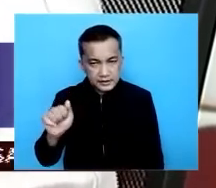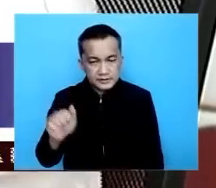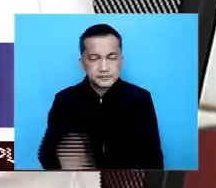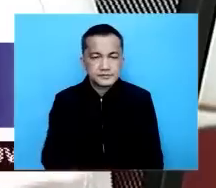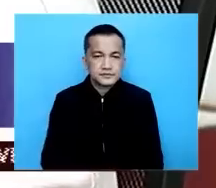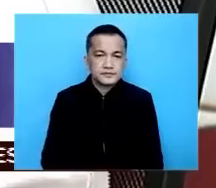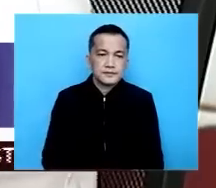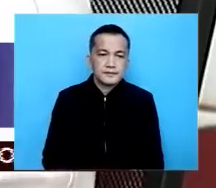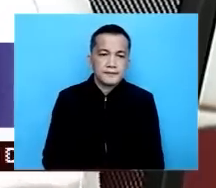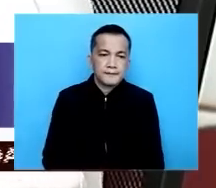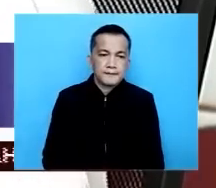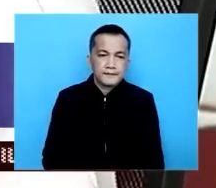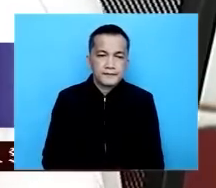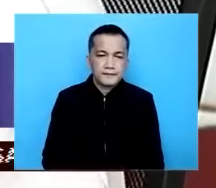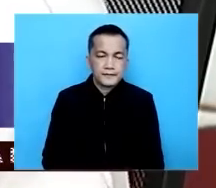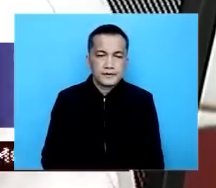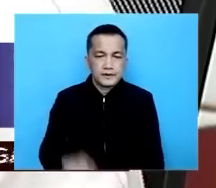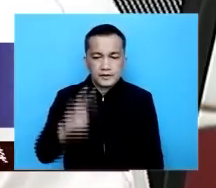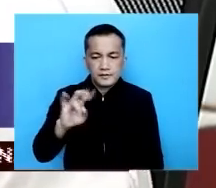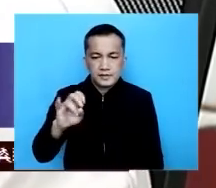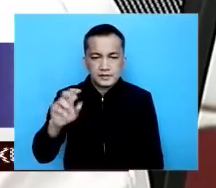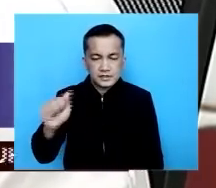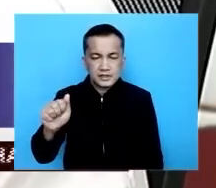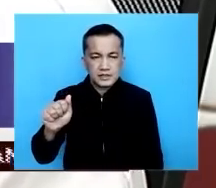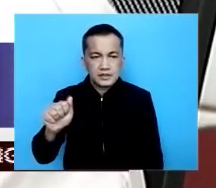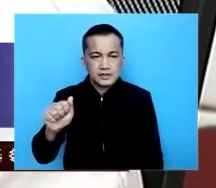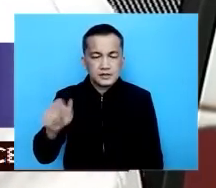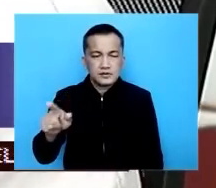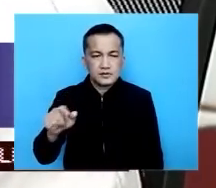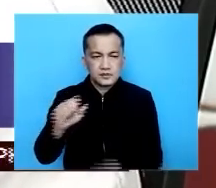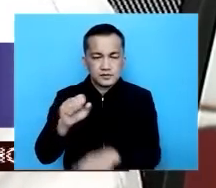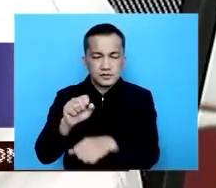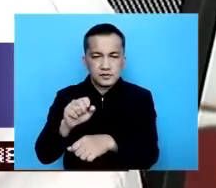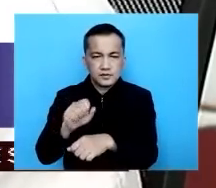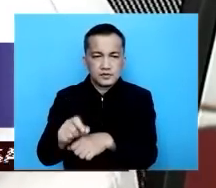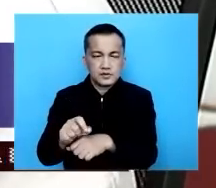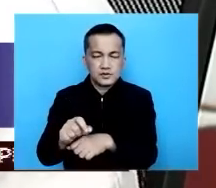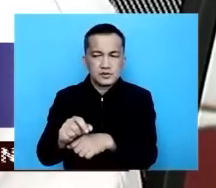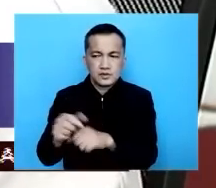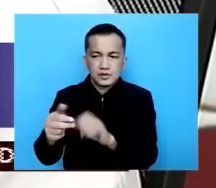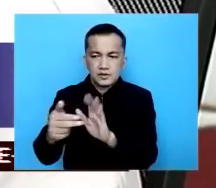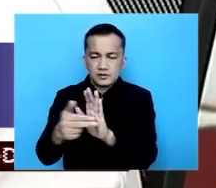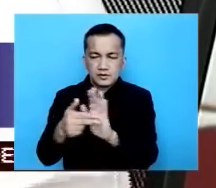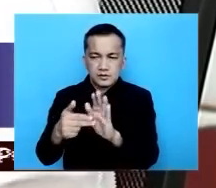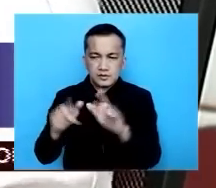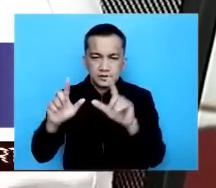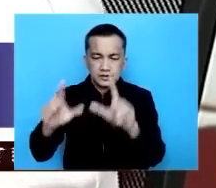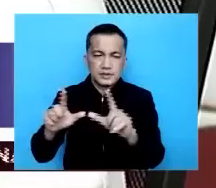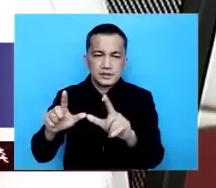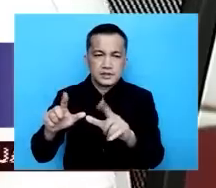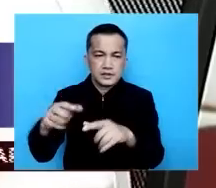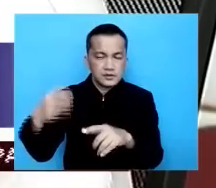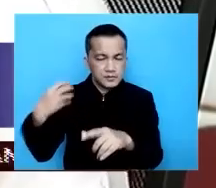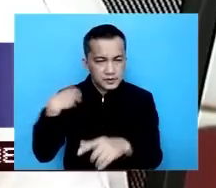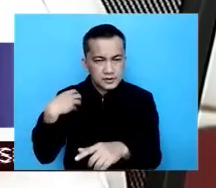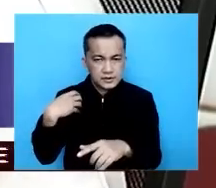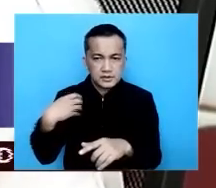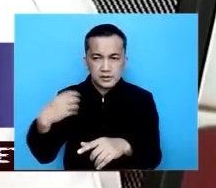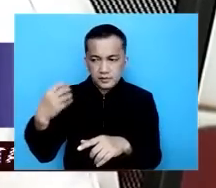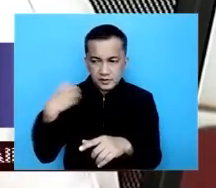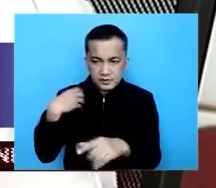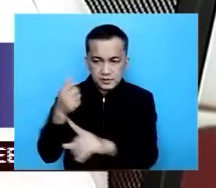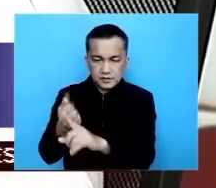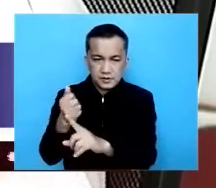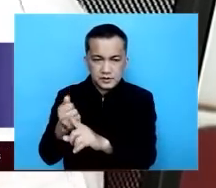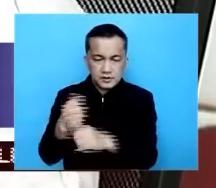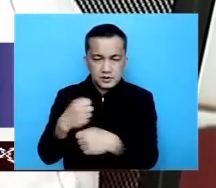Visa ng employer para ma-blacklist ng employer. So ngayon, eh, ang employer na mismo ang gumawa